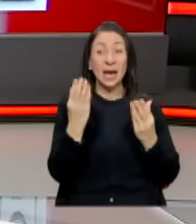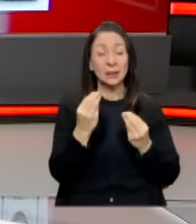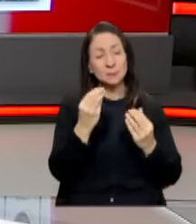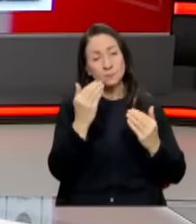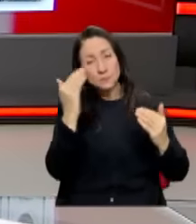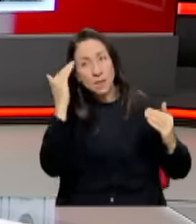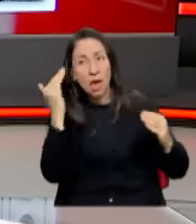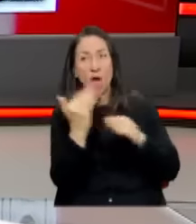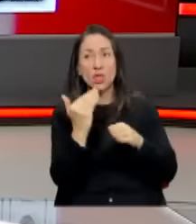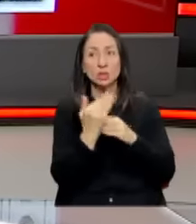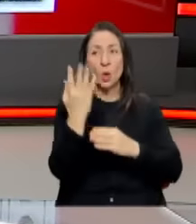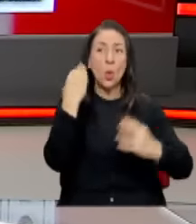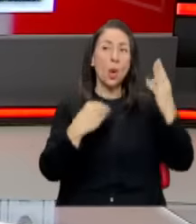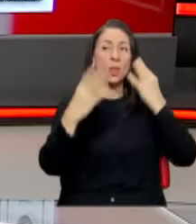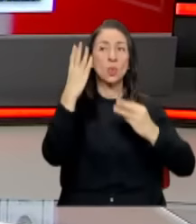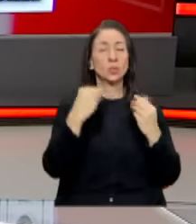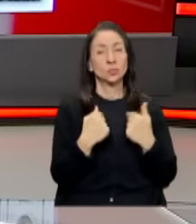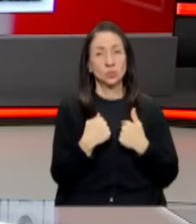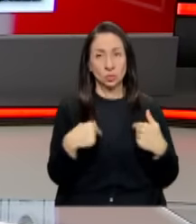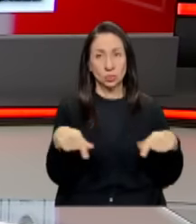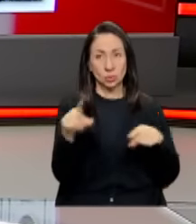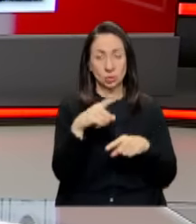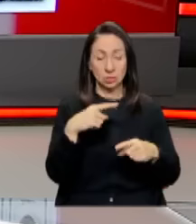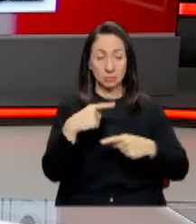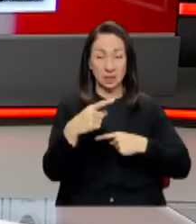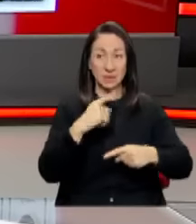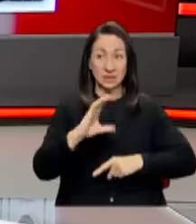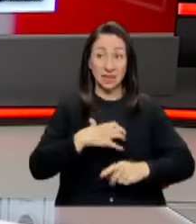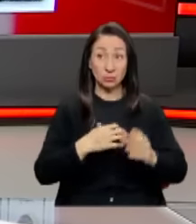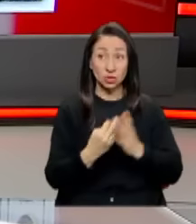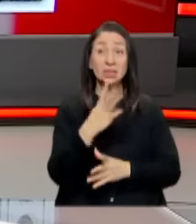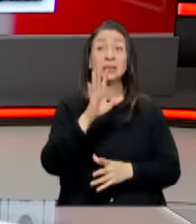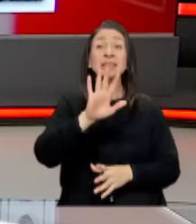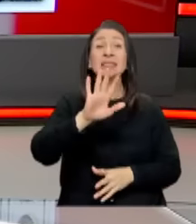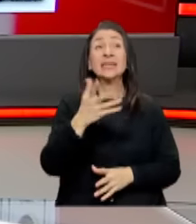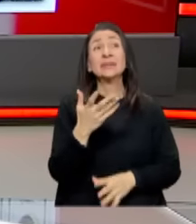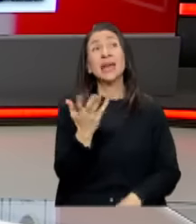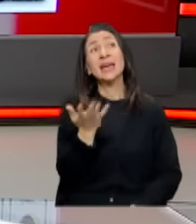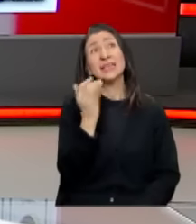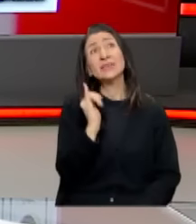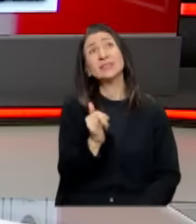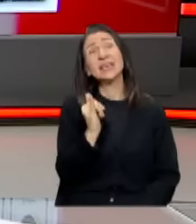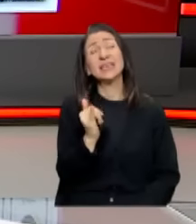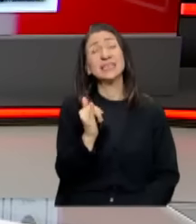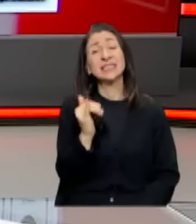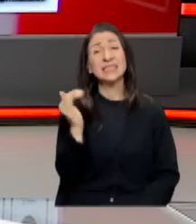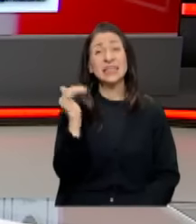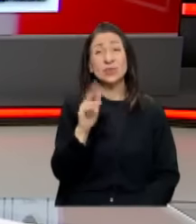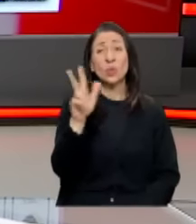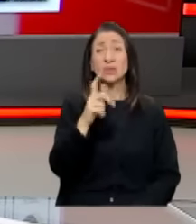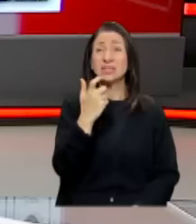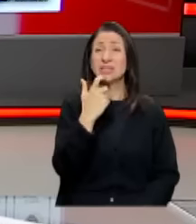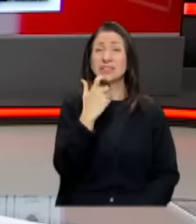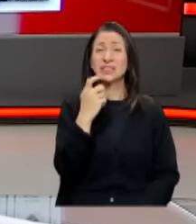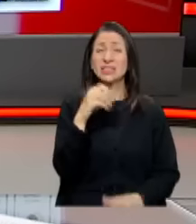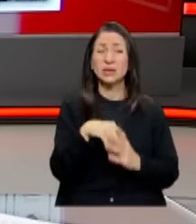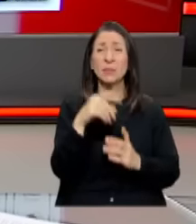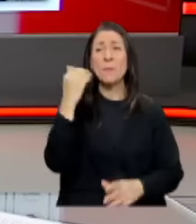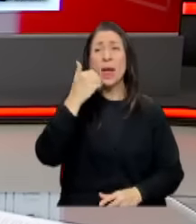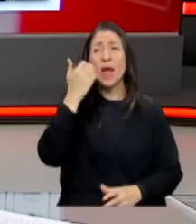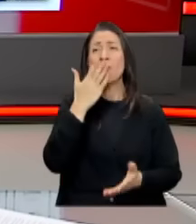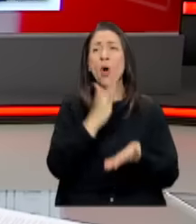geçinmeyi öğreniyoruz. Birbirinize sahip çıkın. Bir de en azından en az gelecek 30 yıl için atacak bir palavra